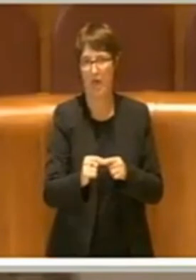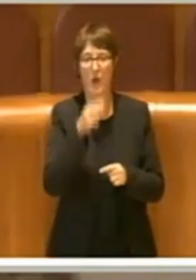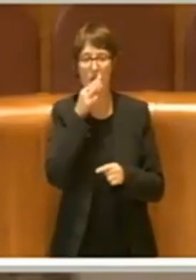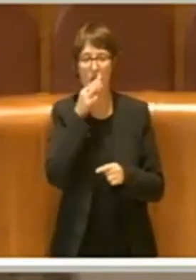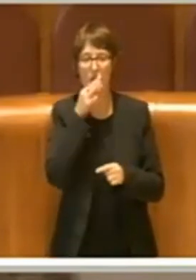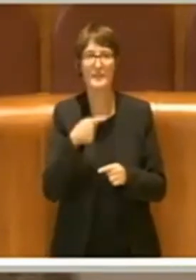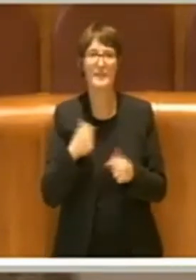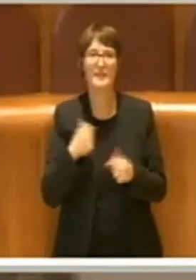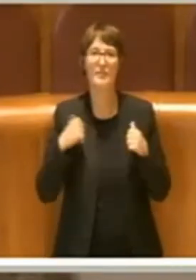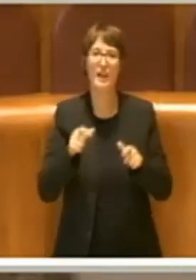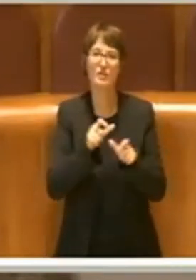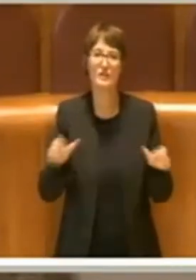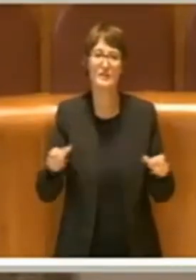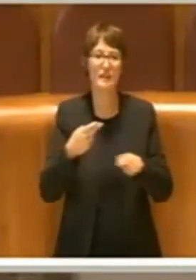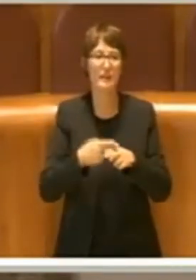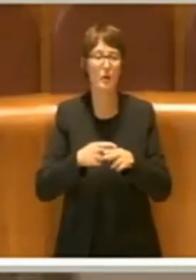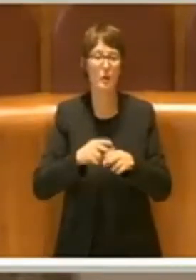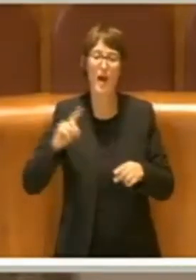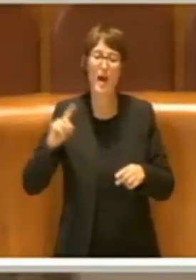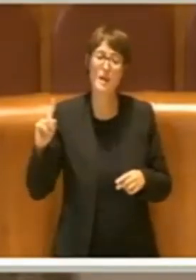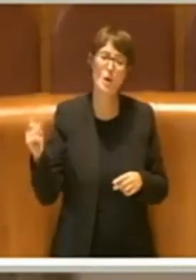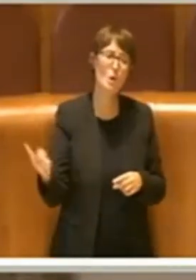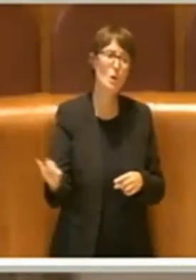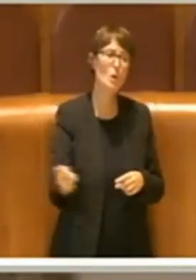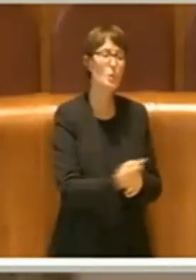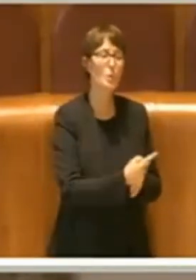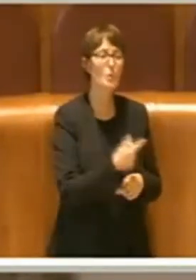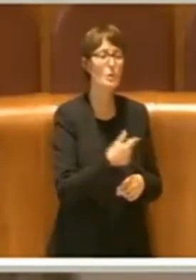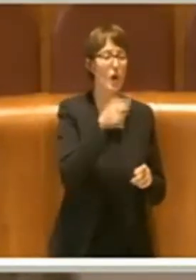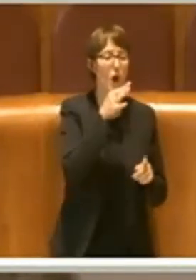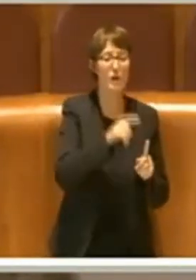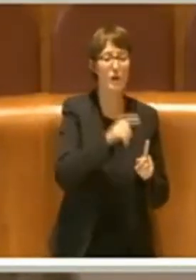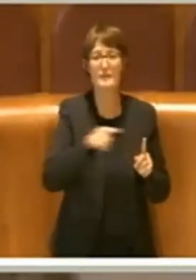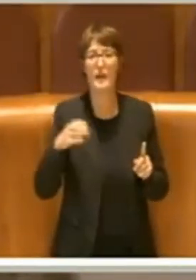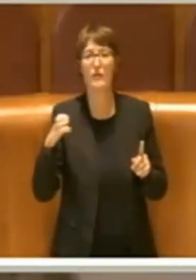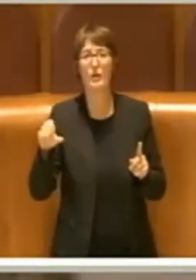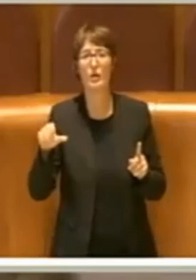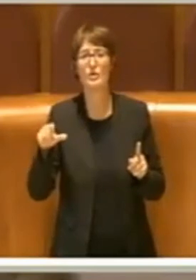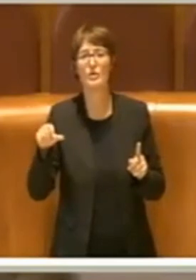mattine vanno, non so, da Cesano ad Ostia piuttosto che da San Vittorino